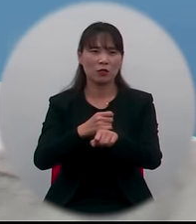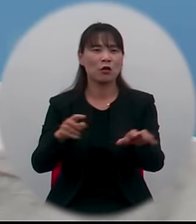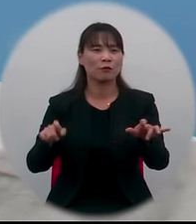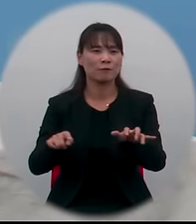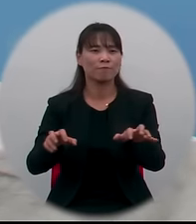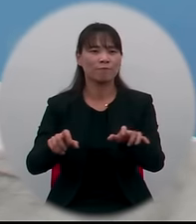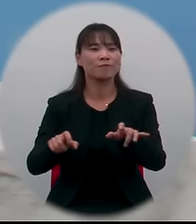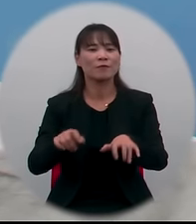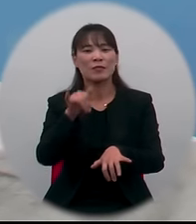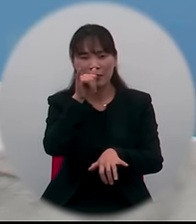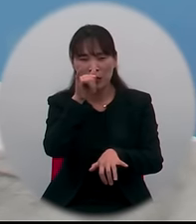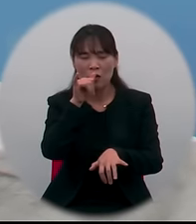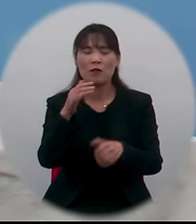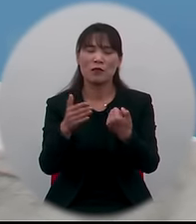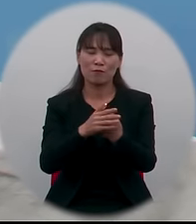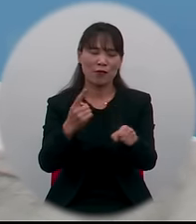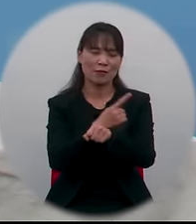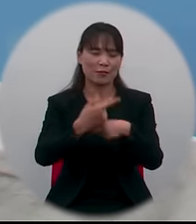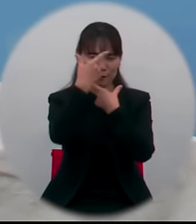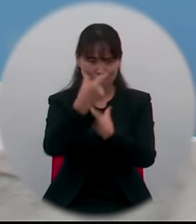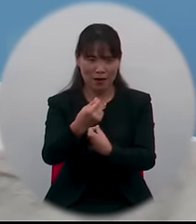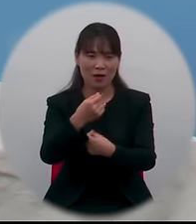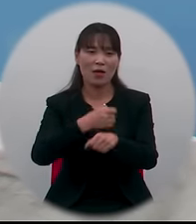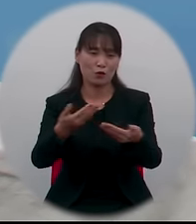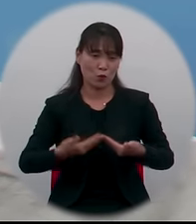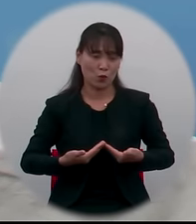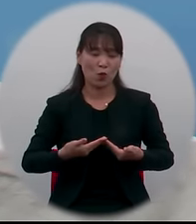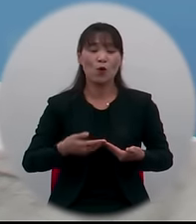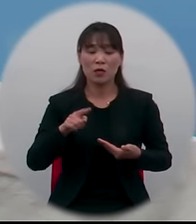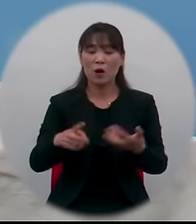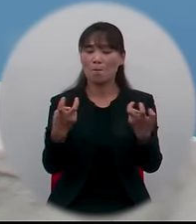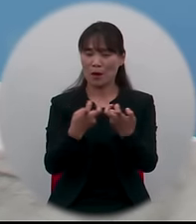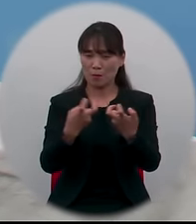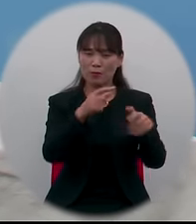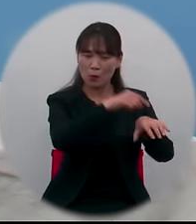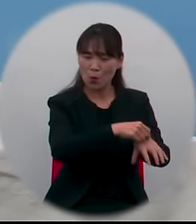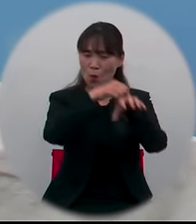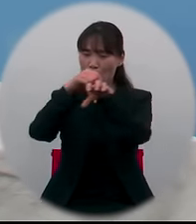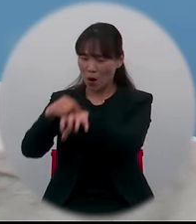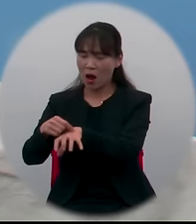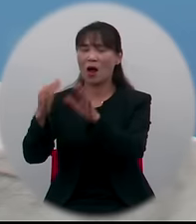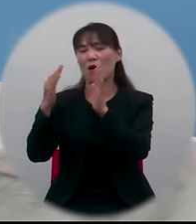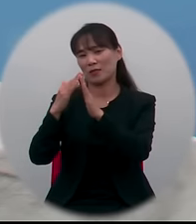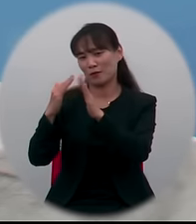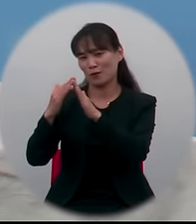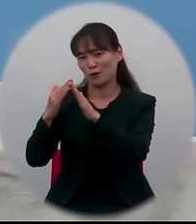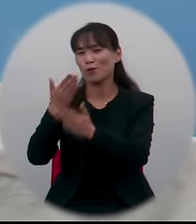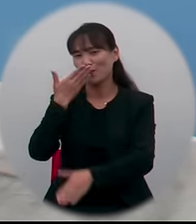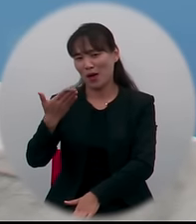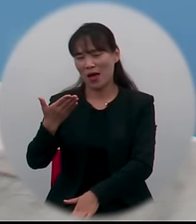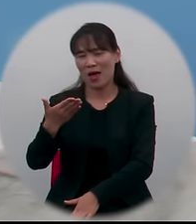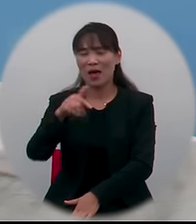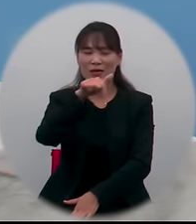게임을 한단 말이에요 그래서 좋으나 싫으나 한 시간을 잘 지켜요 요러한 방법을 가정에서도 그대로 적용하실 수가